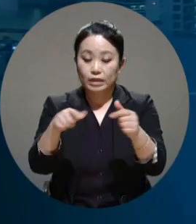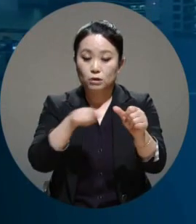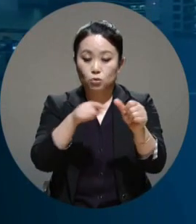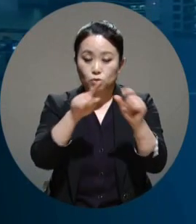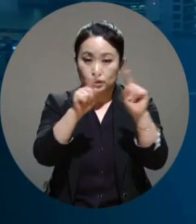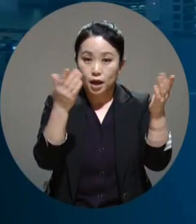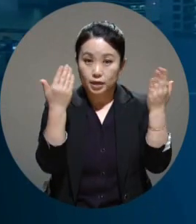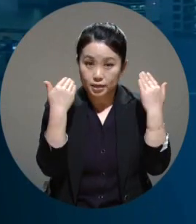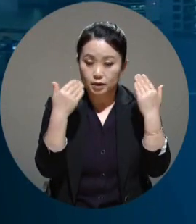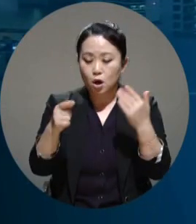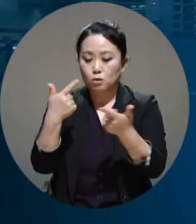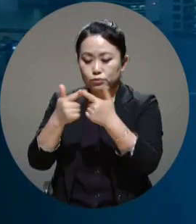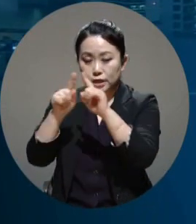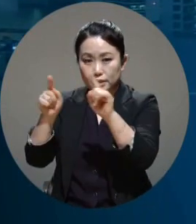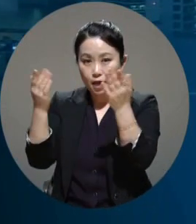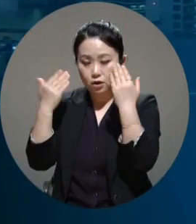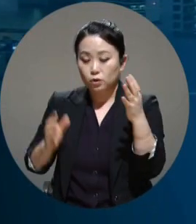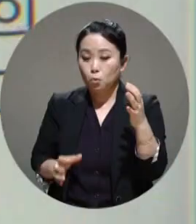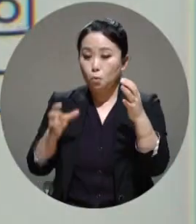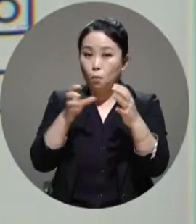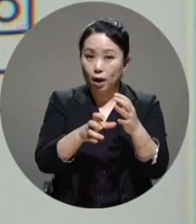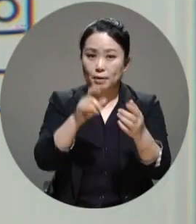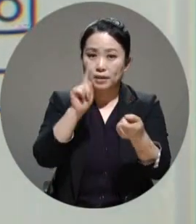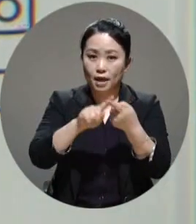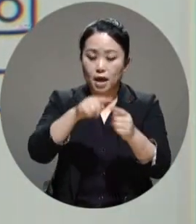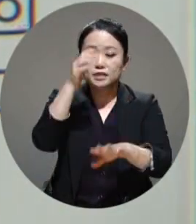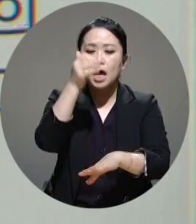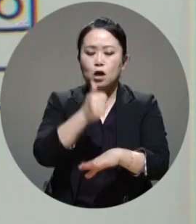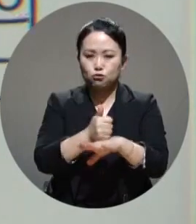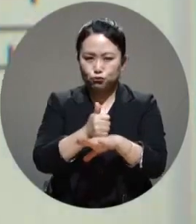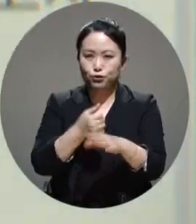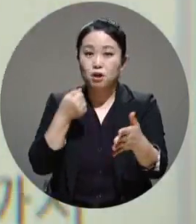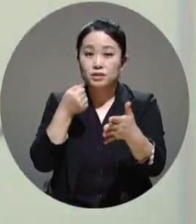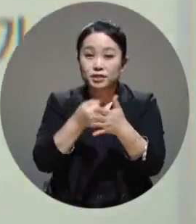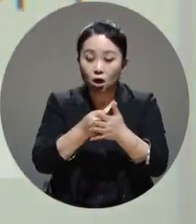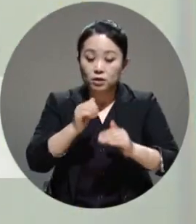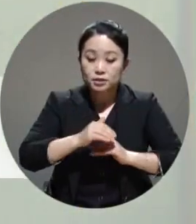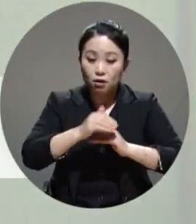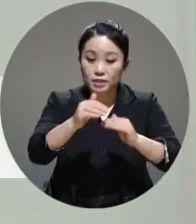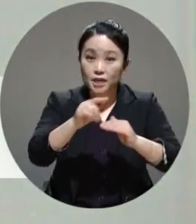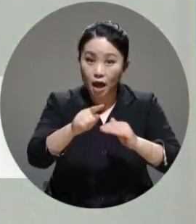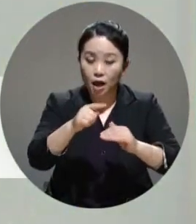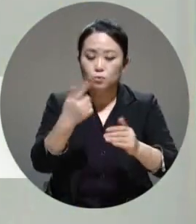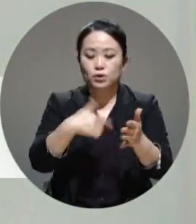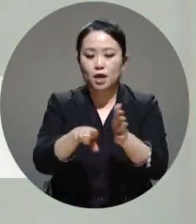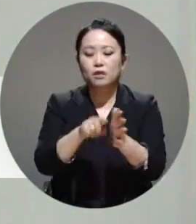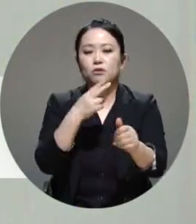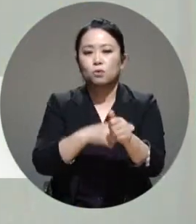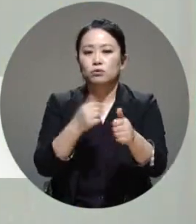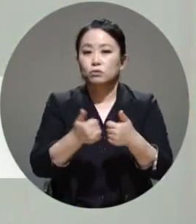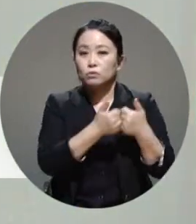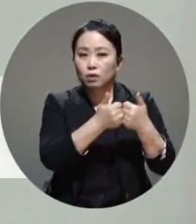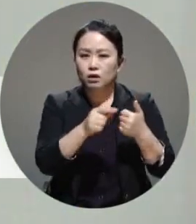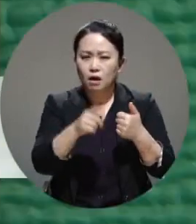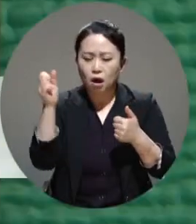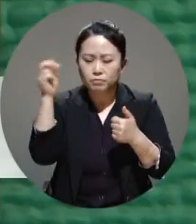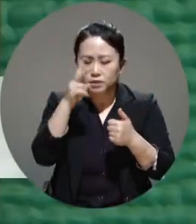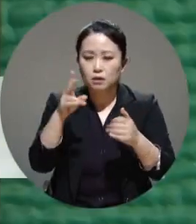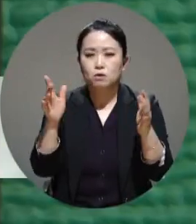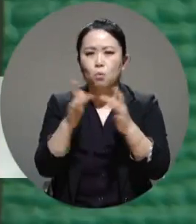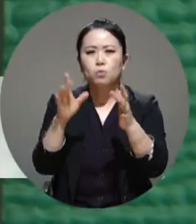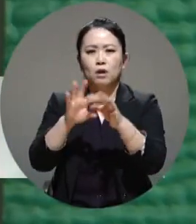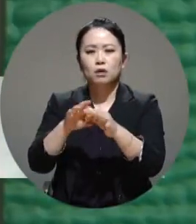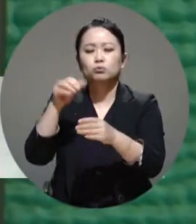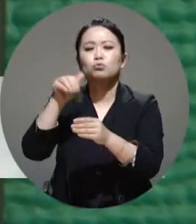부산교대가 부산대와의 통합에 관한 최종 의결 절차로 예정했던 교수회의가 갑작스레 온라인 투표로 변경되는 등